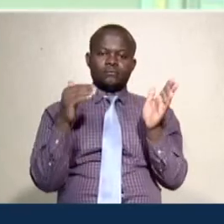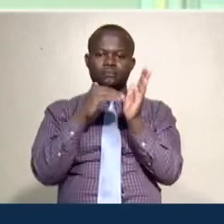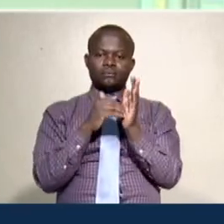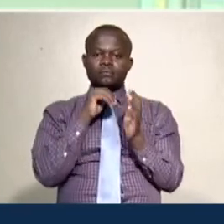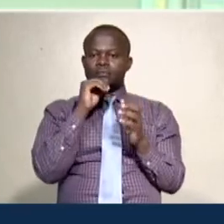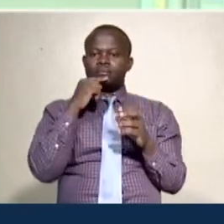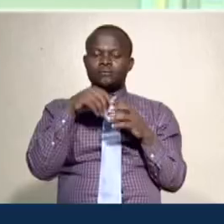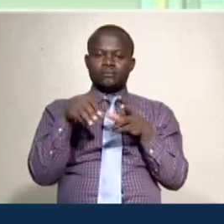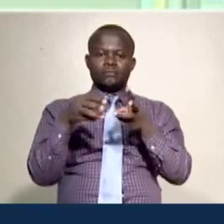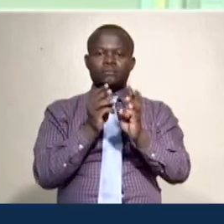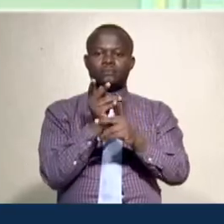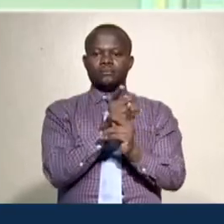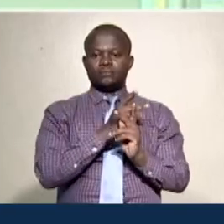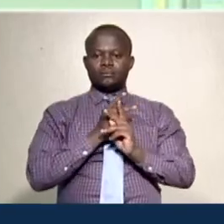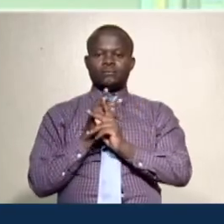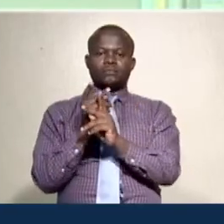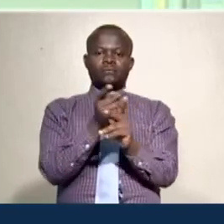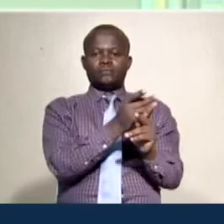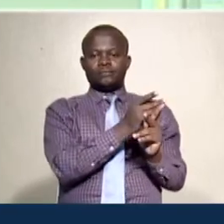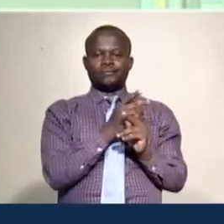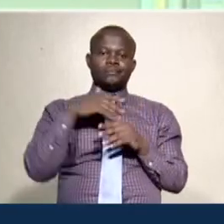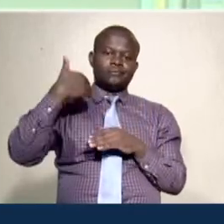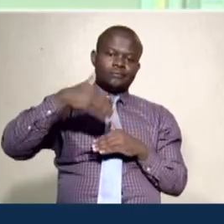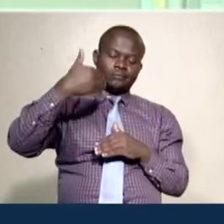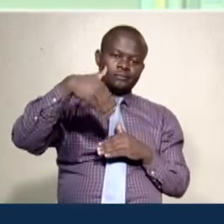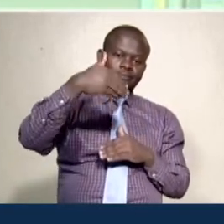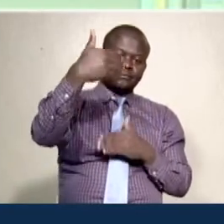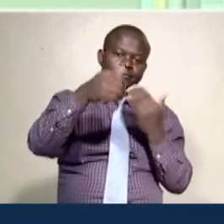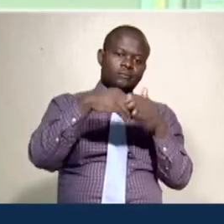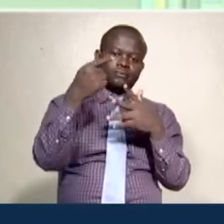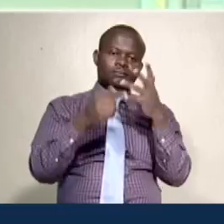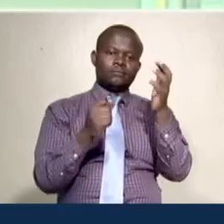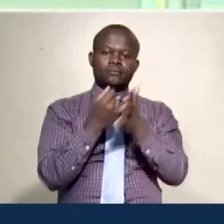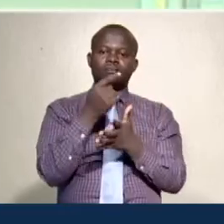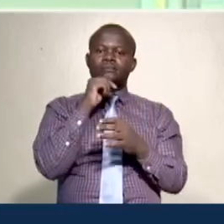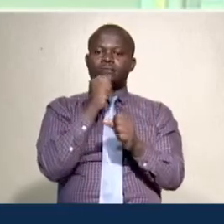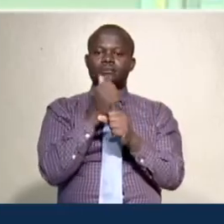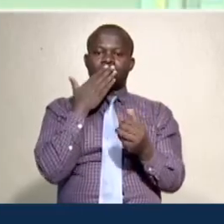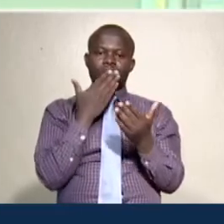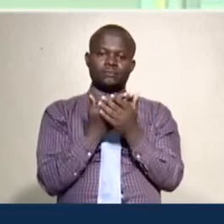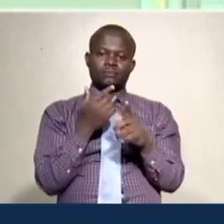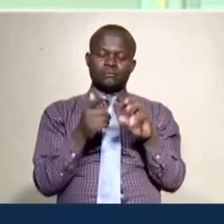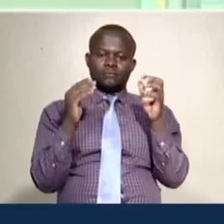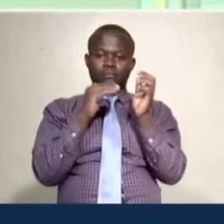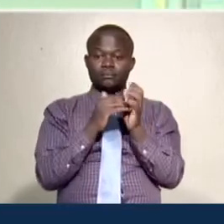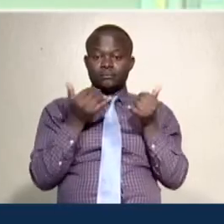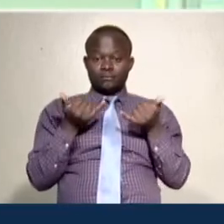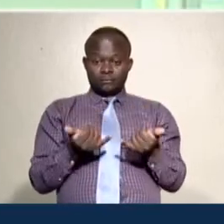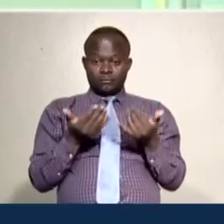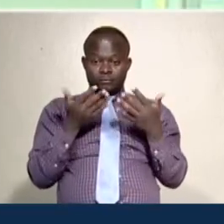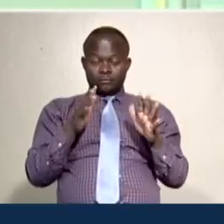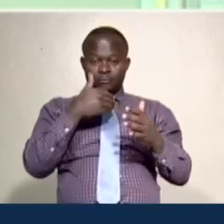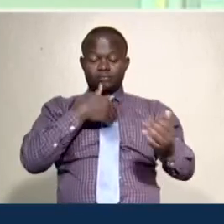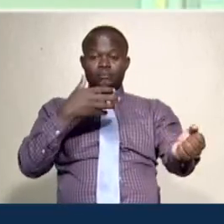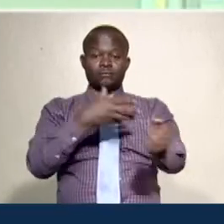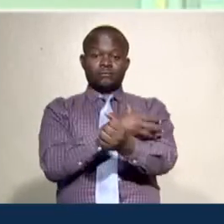hatari n'uburyo bwa maintenance buhoraho. Nicyo cyagiye gituma idakora neza. Ariko aho umuntu afite